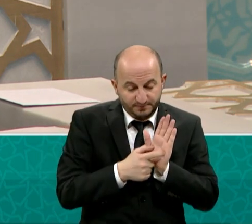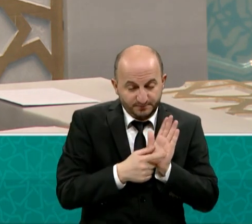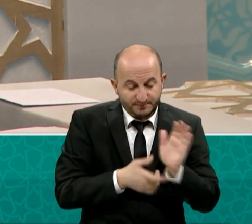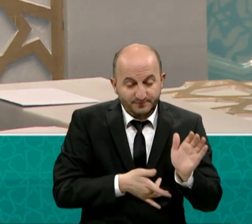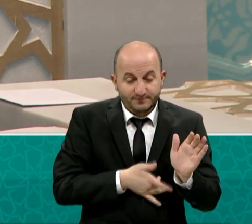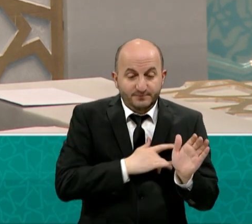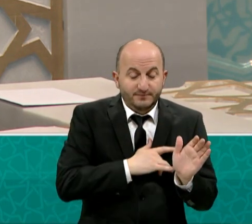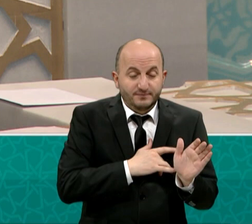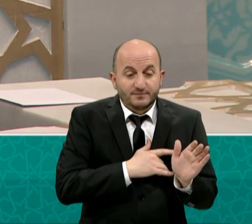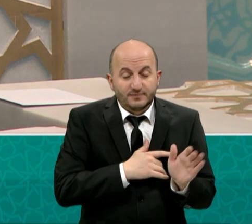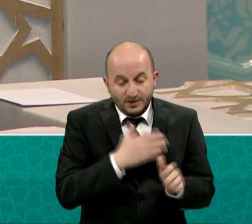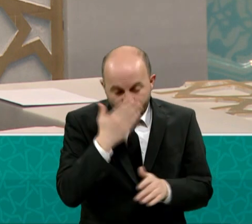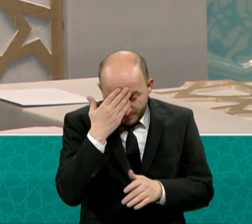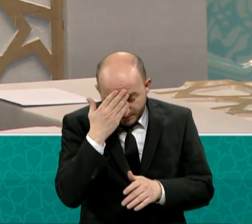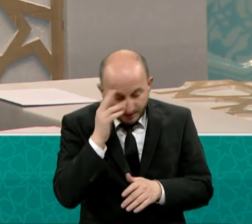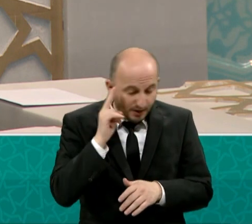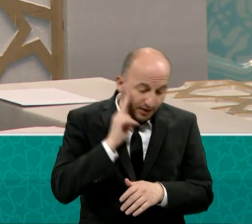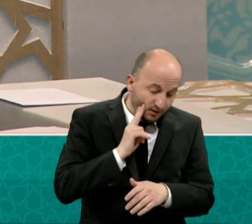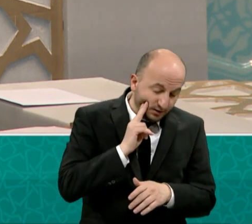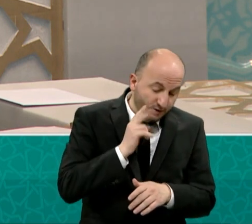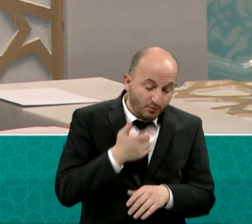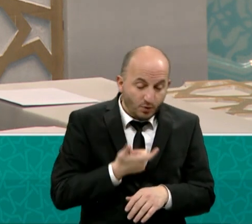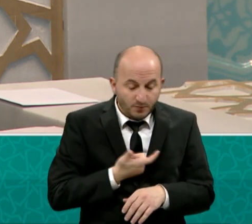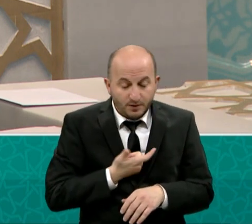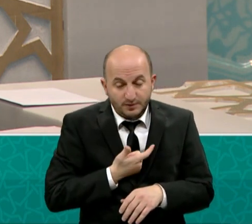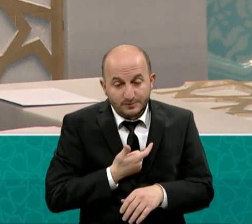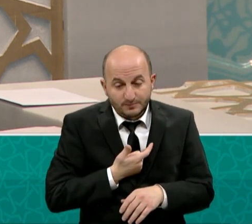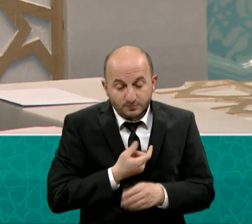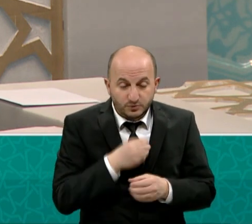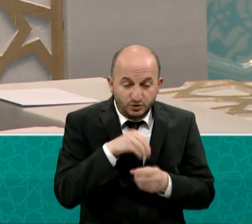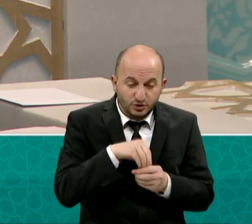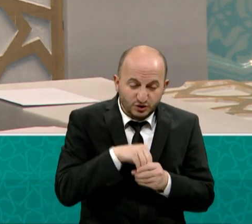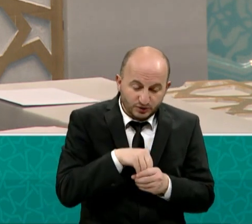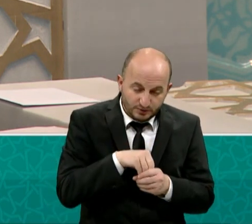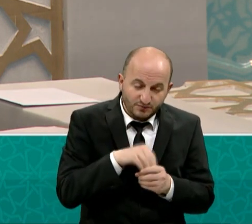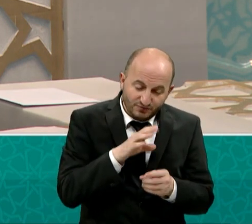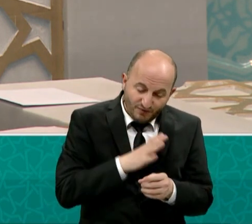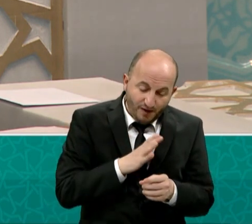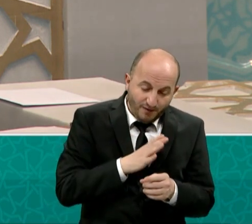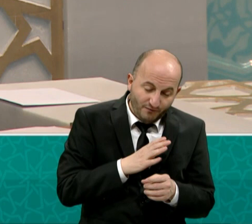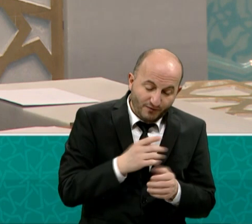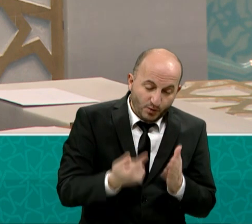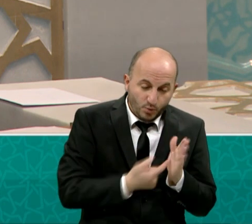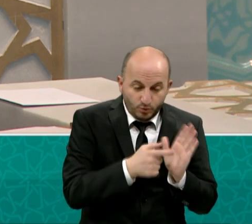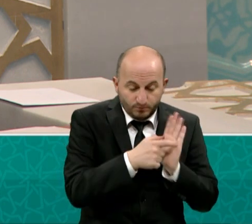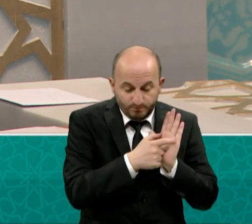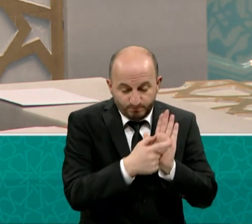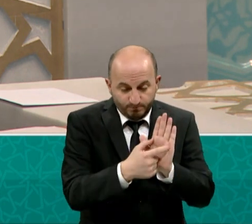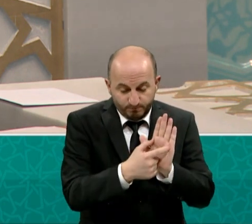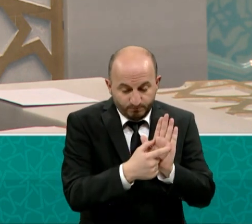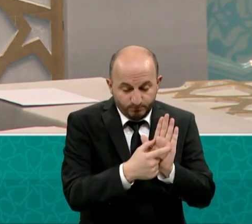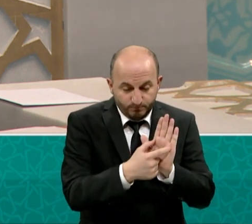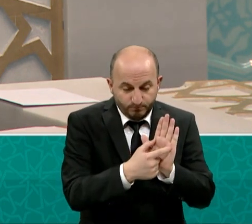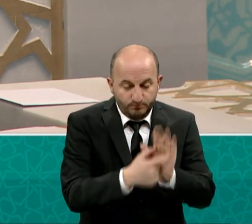İmanı, ibadeti, ahlakı, muamelatı yine içerisinde, bünyesinde barındıran bir ayet. Estaizu